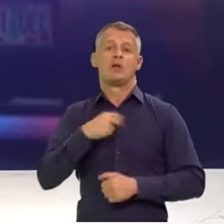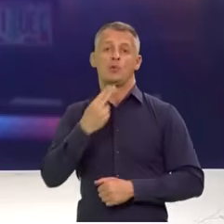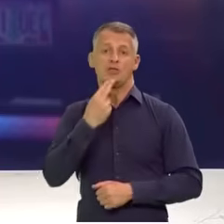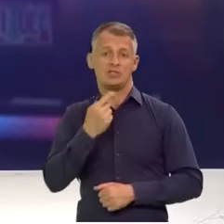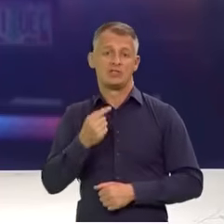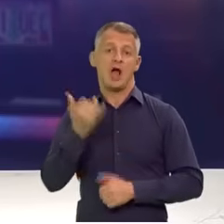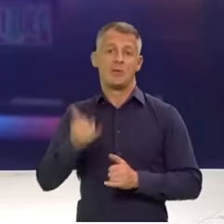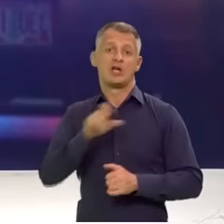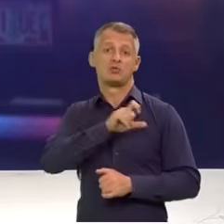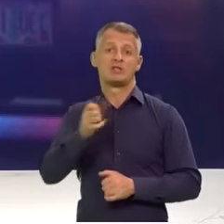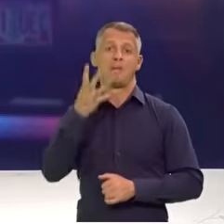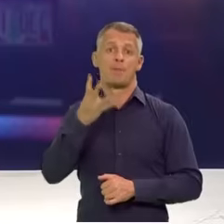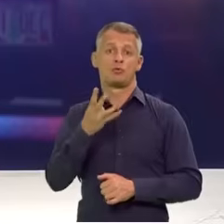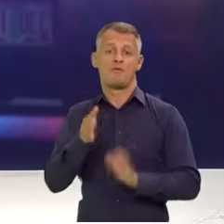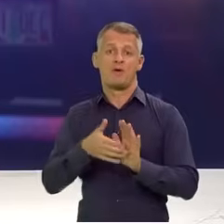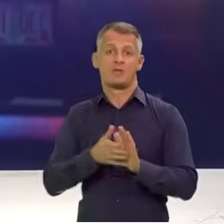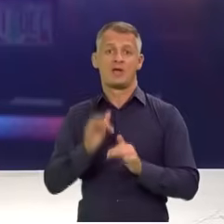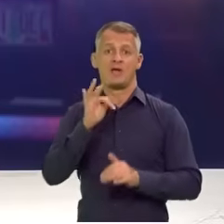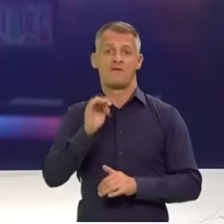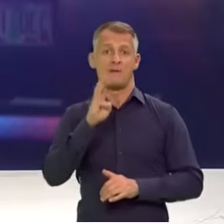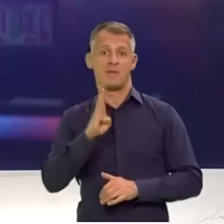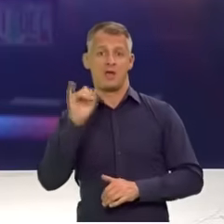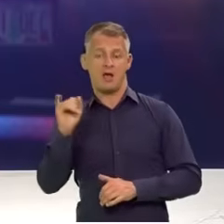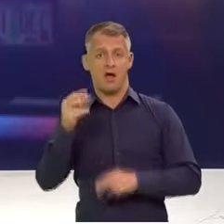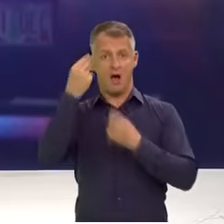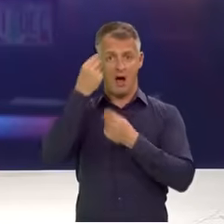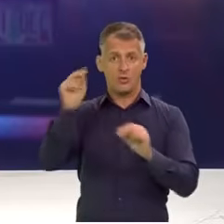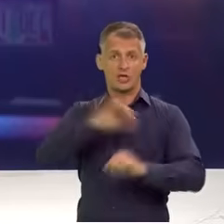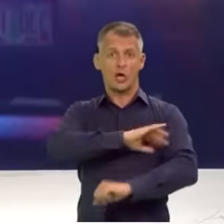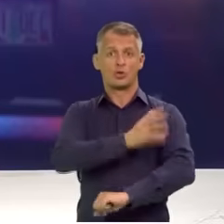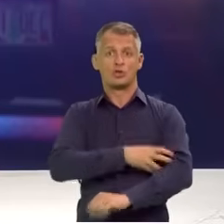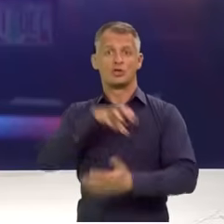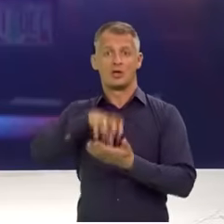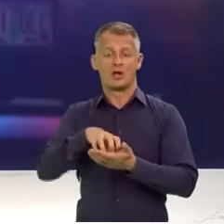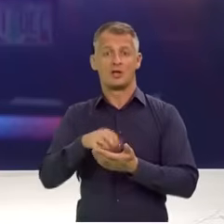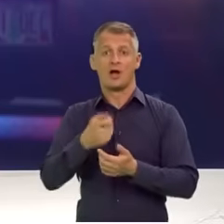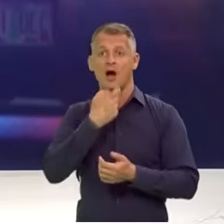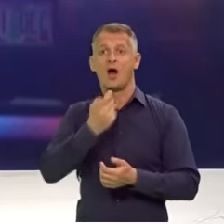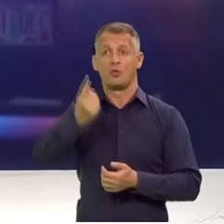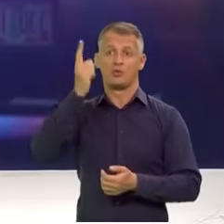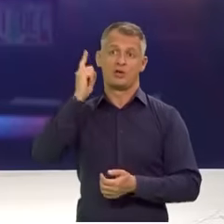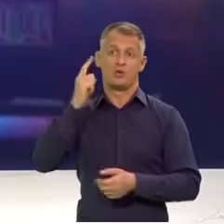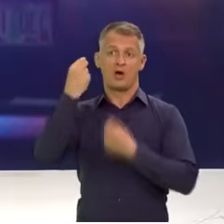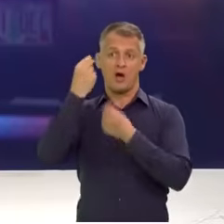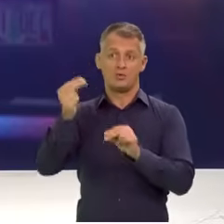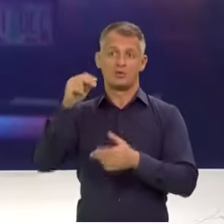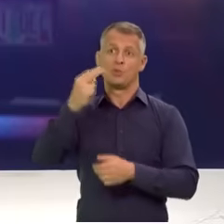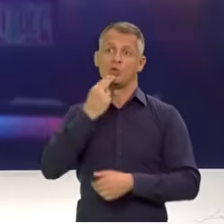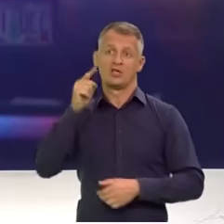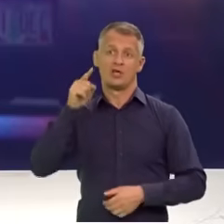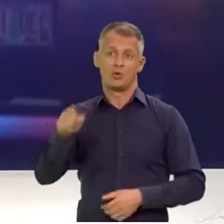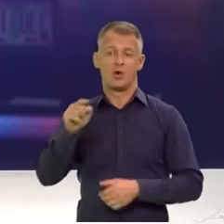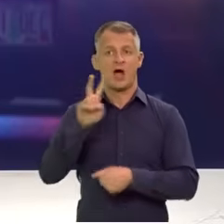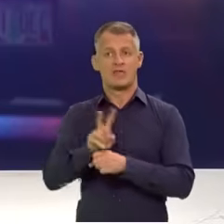asasinate. FBI-ul a alertat autoritățile locale despre băiat încă de anul trecut. Atenție, urmează detalii care vă pot afecta